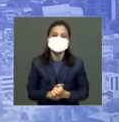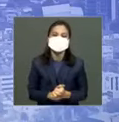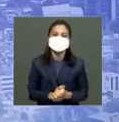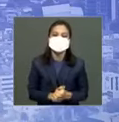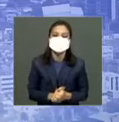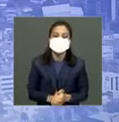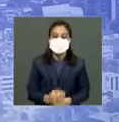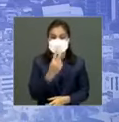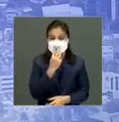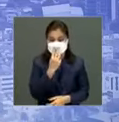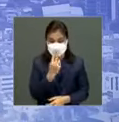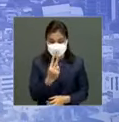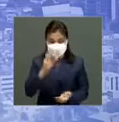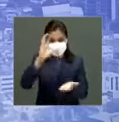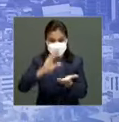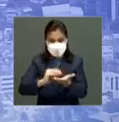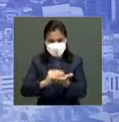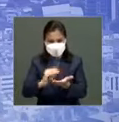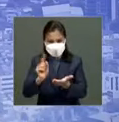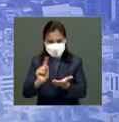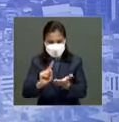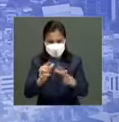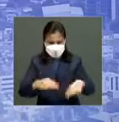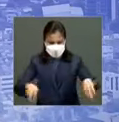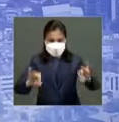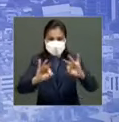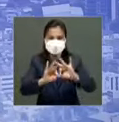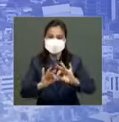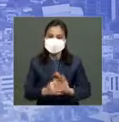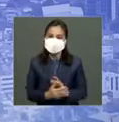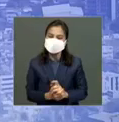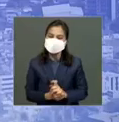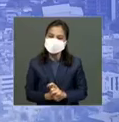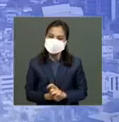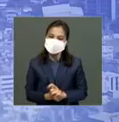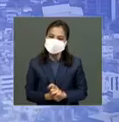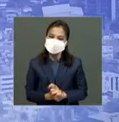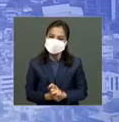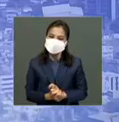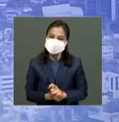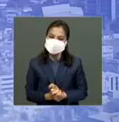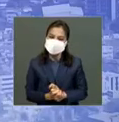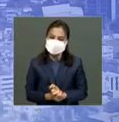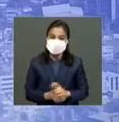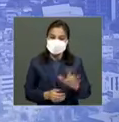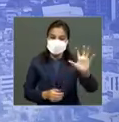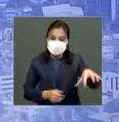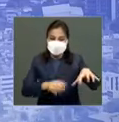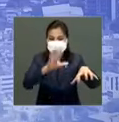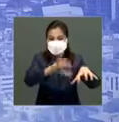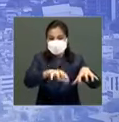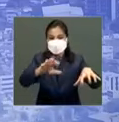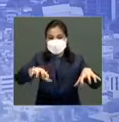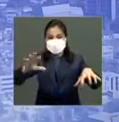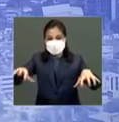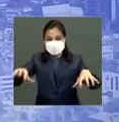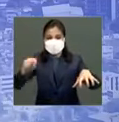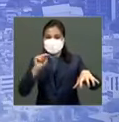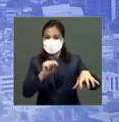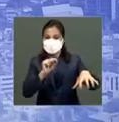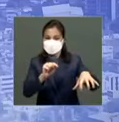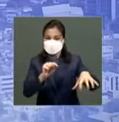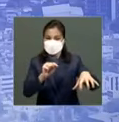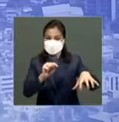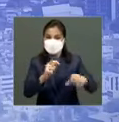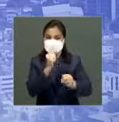ชุดข้อมูลอีกอันหนึ่งซึ่งอันนี้ก็มีความสำคัญนะครับว่าจะเห็นว่าสถานที่ต่างๆนี้เขาไป